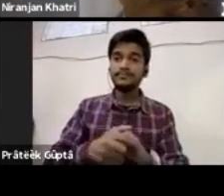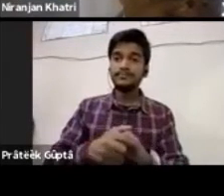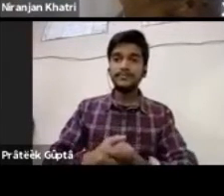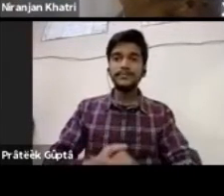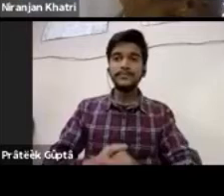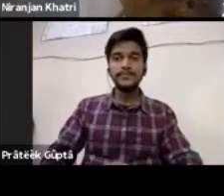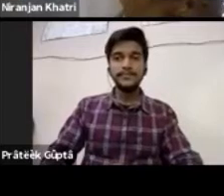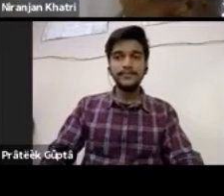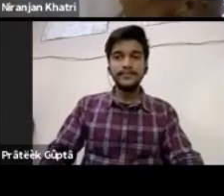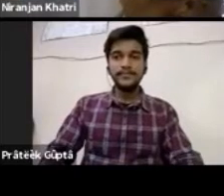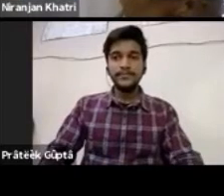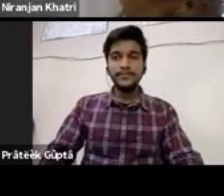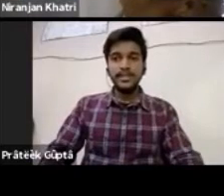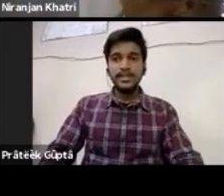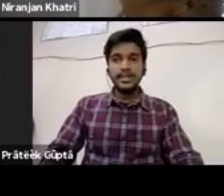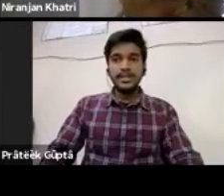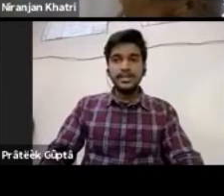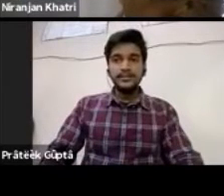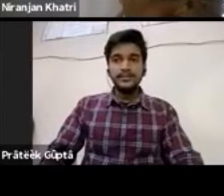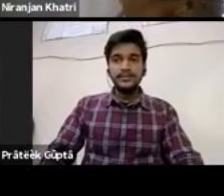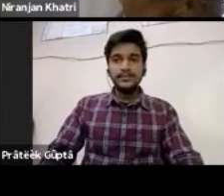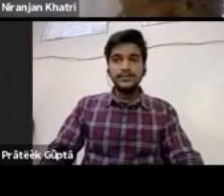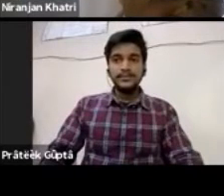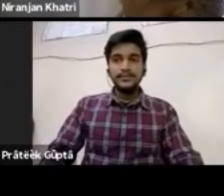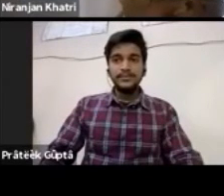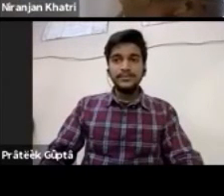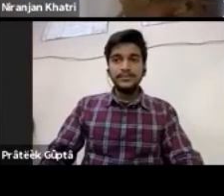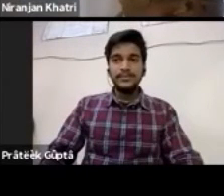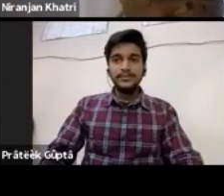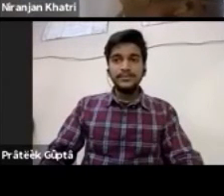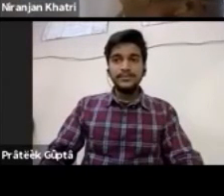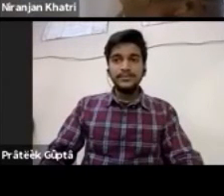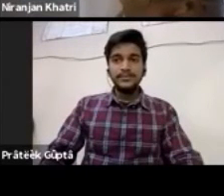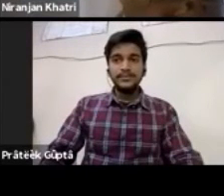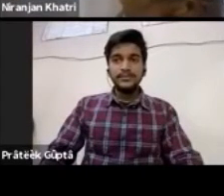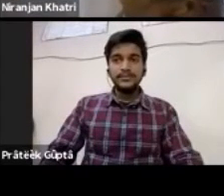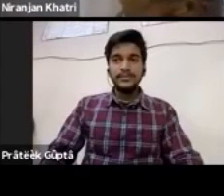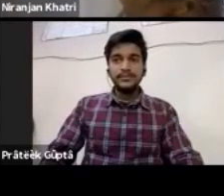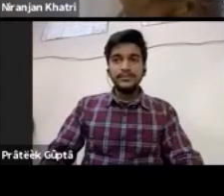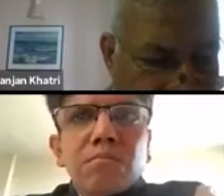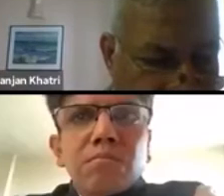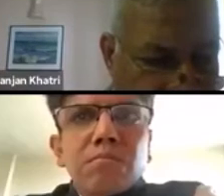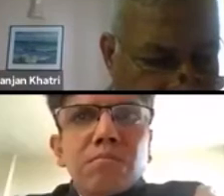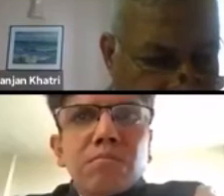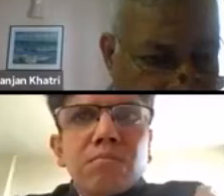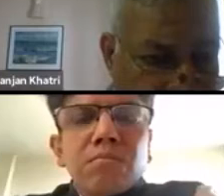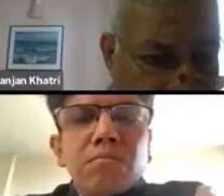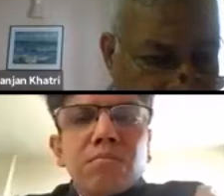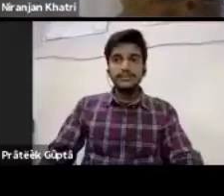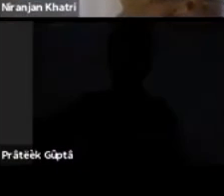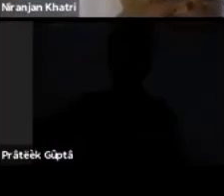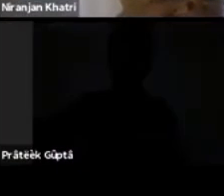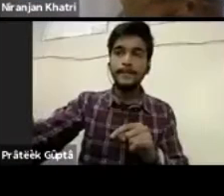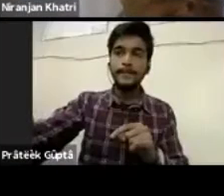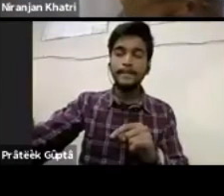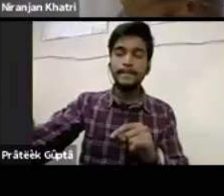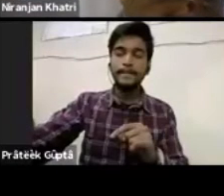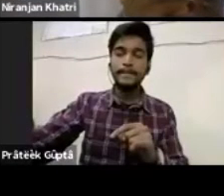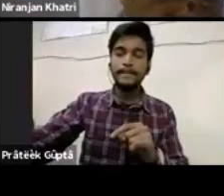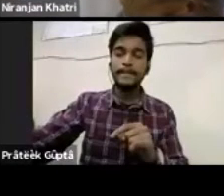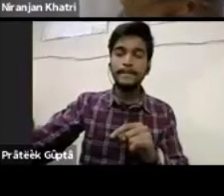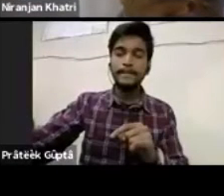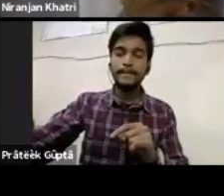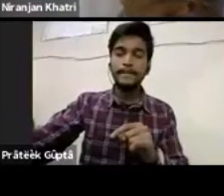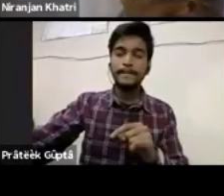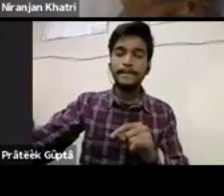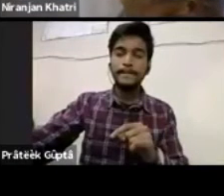जो एस्पेक्ट है कि चीजें हमें चीज लोगों को दे देते हैं, टेक्नोलॉजी उन तक पहुंच जाती है, बट देन दे